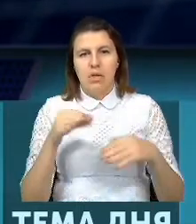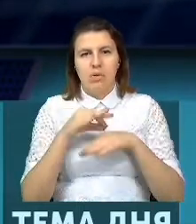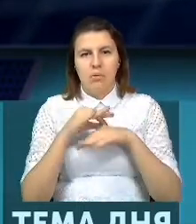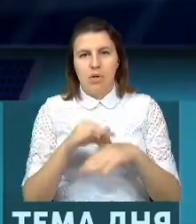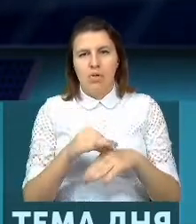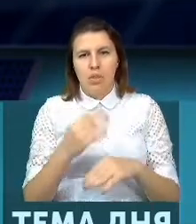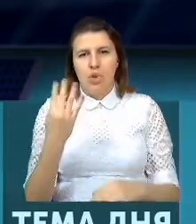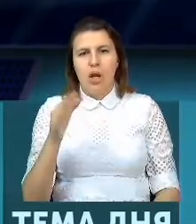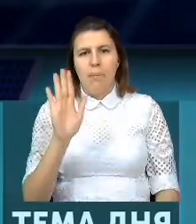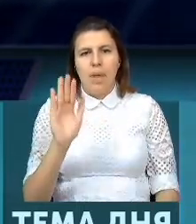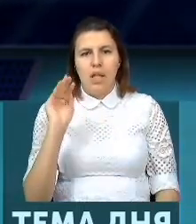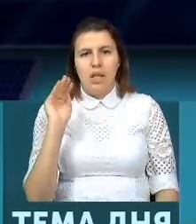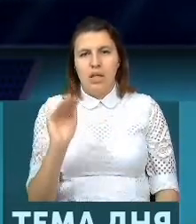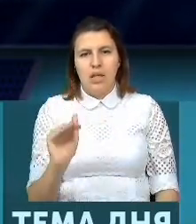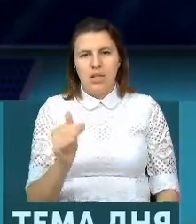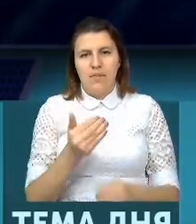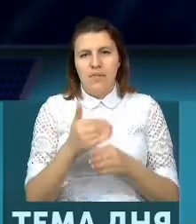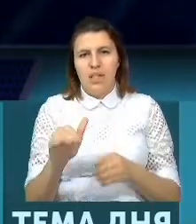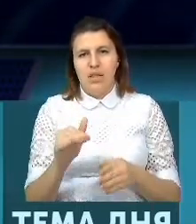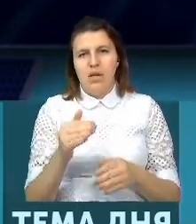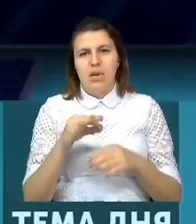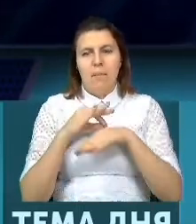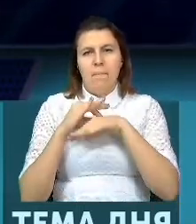45 тысяч. Там проведение